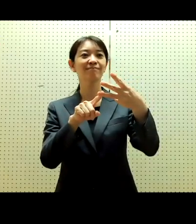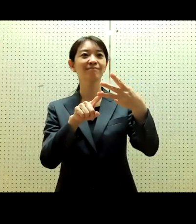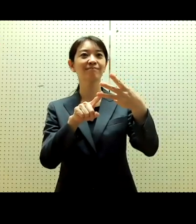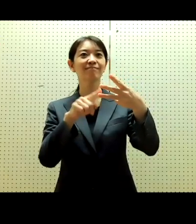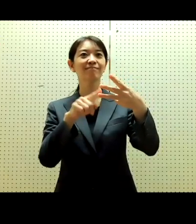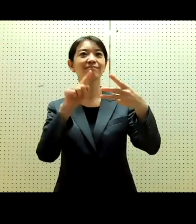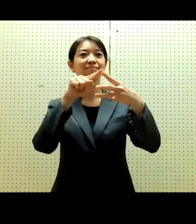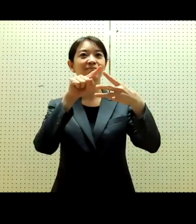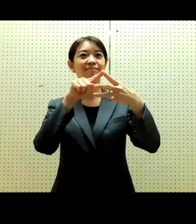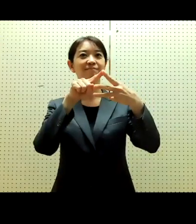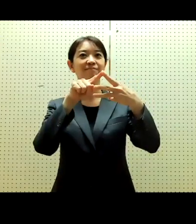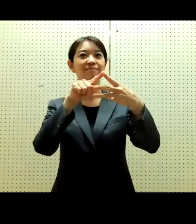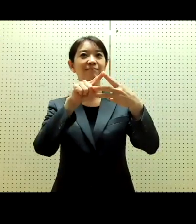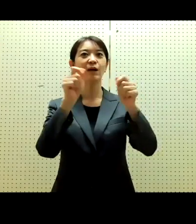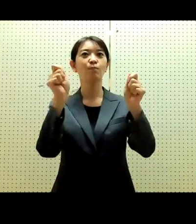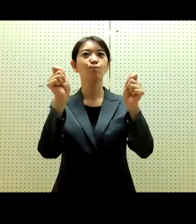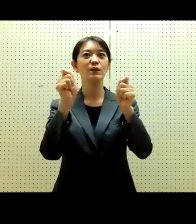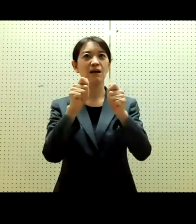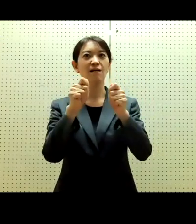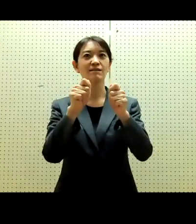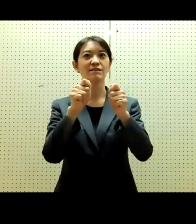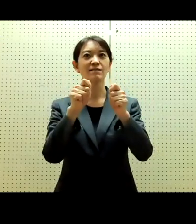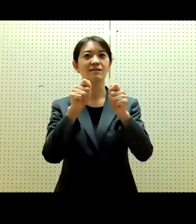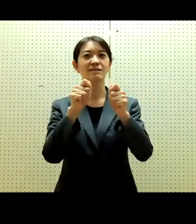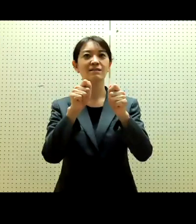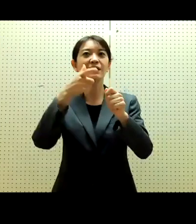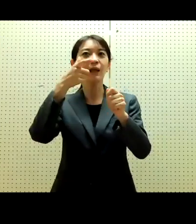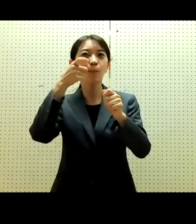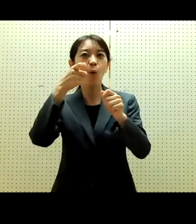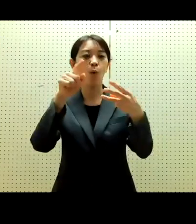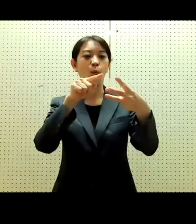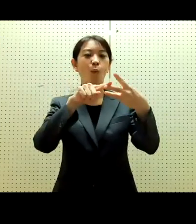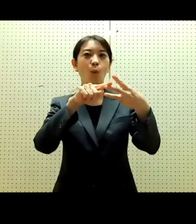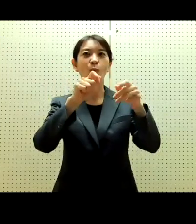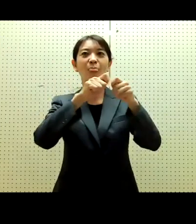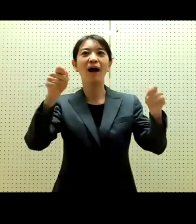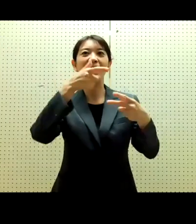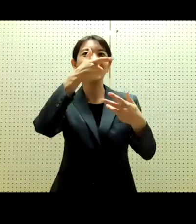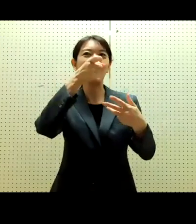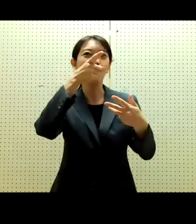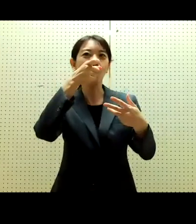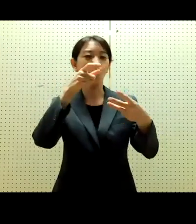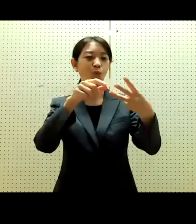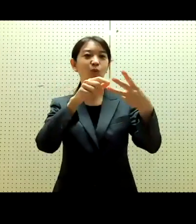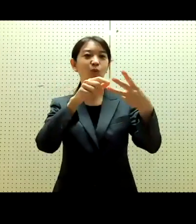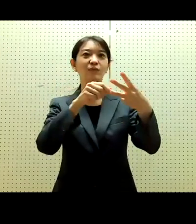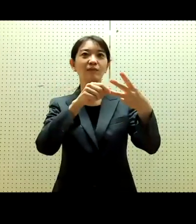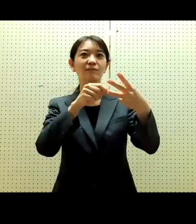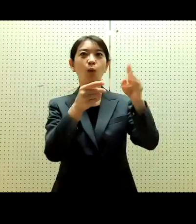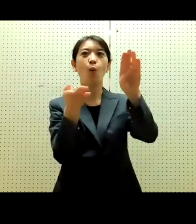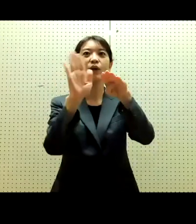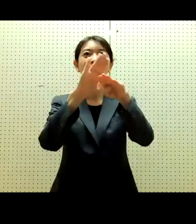1、短いゴムデッポ、2、長いゴムデッポ、3、折りたたみ式ゴムデッポです。